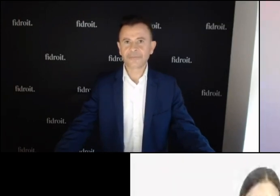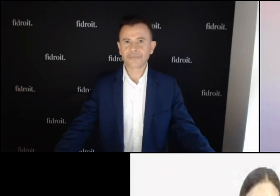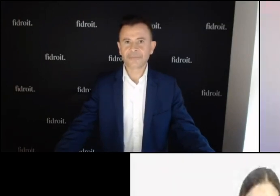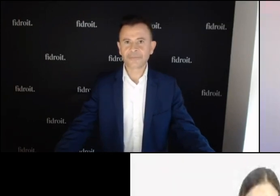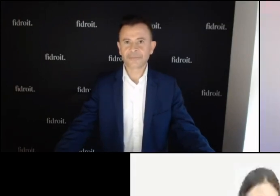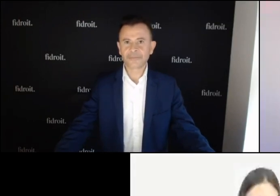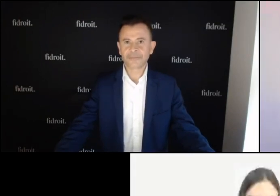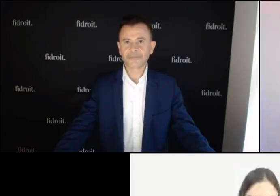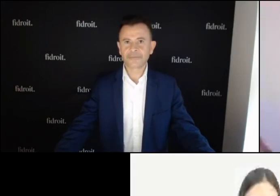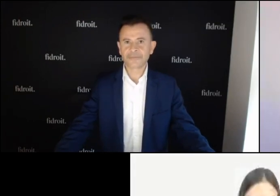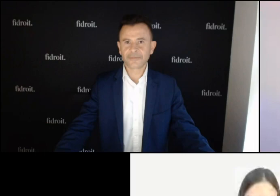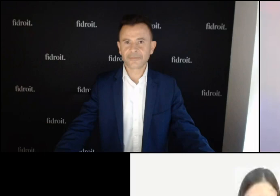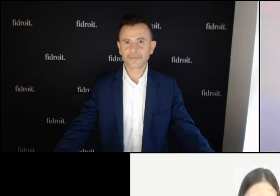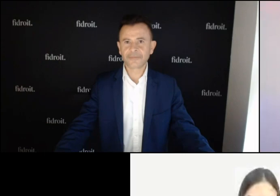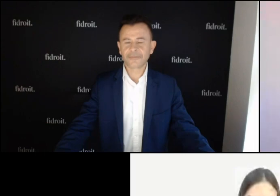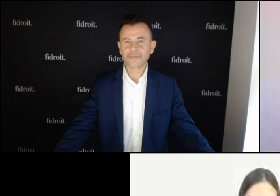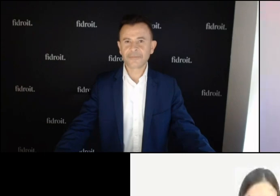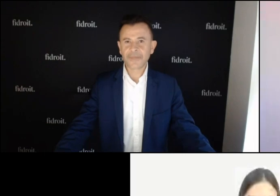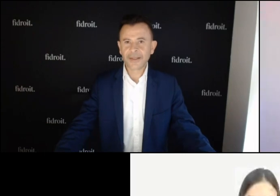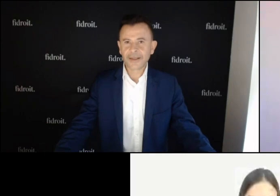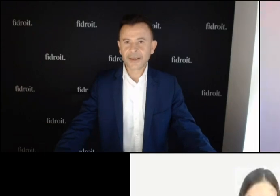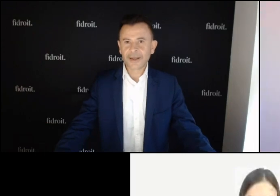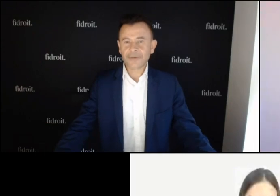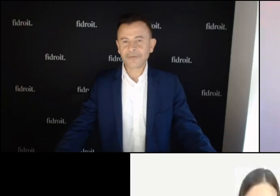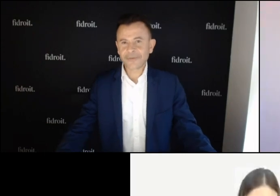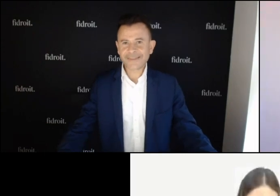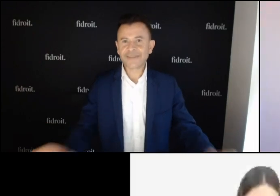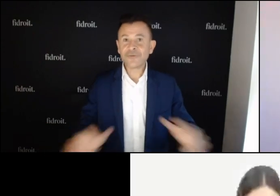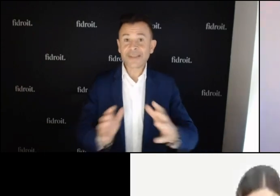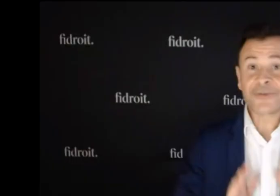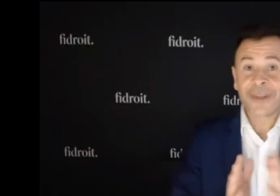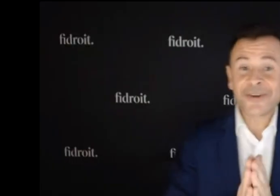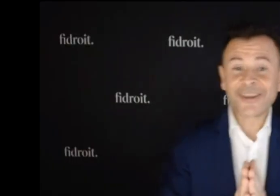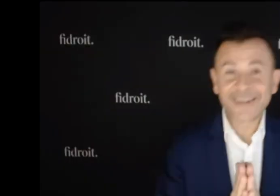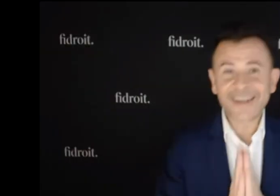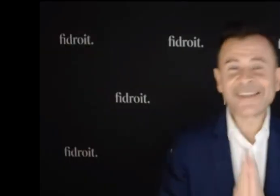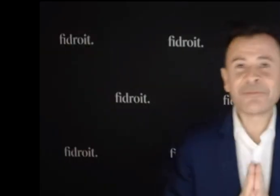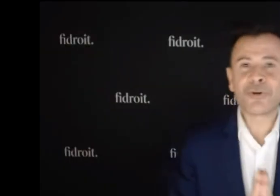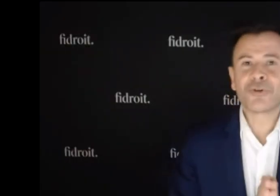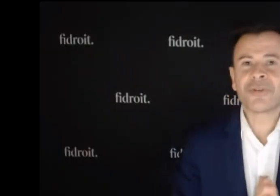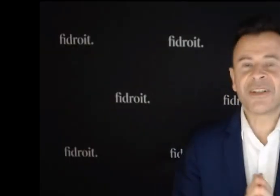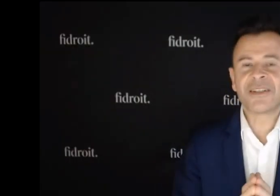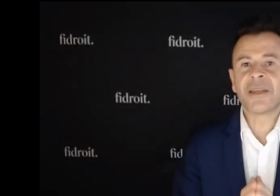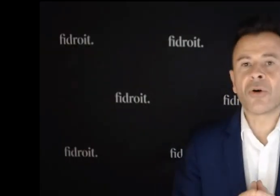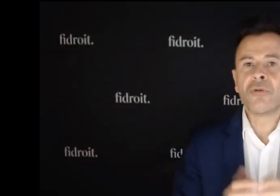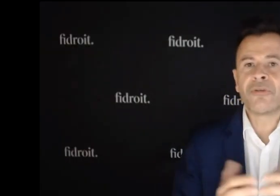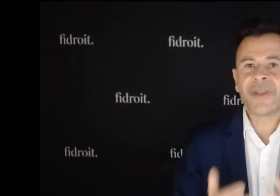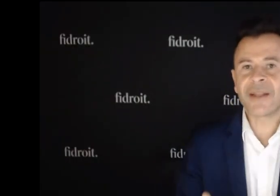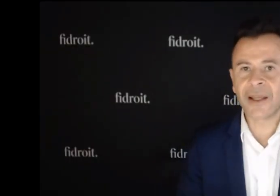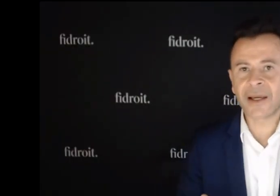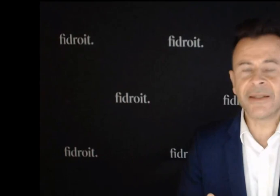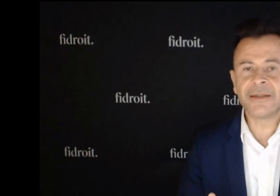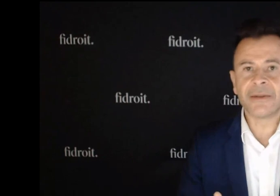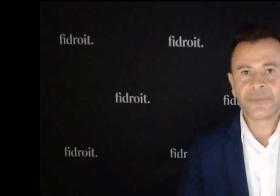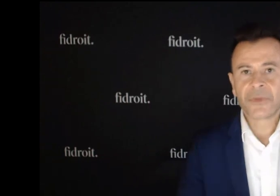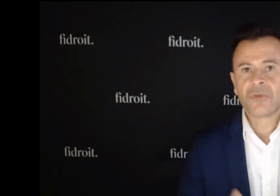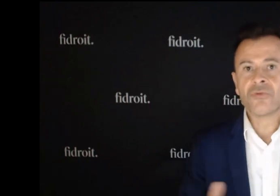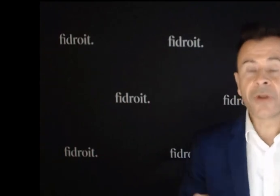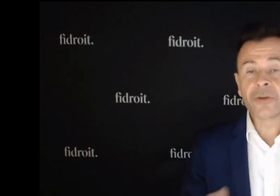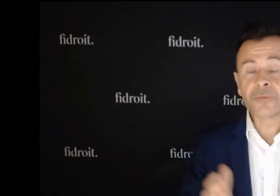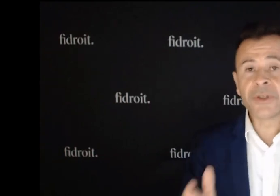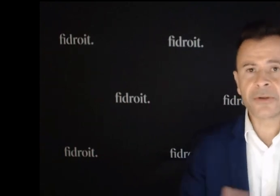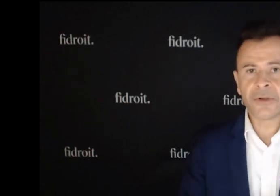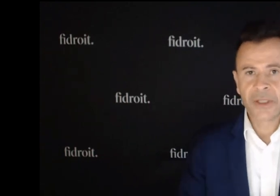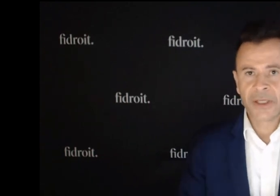d'alimenter le ou les existants? Alors, c'est une question d'ailleurs qui est très importante et qui reflète la réalité.